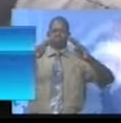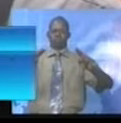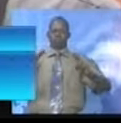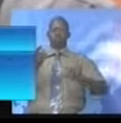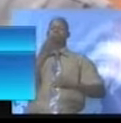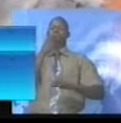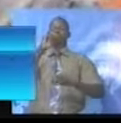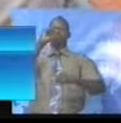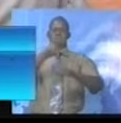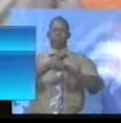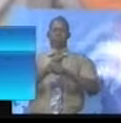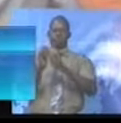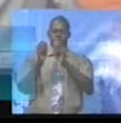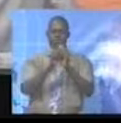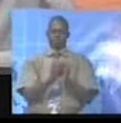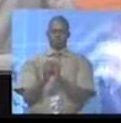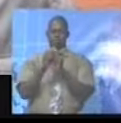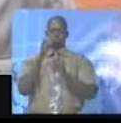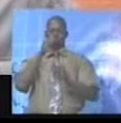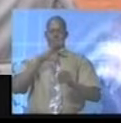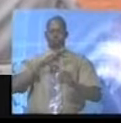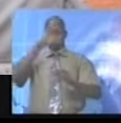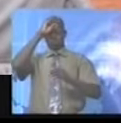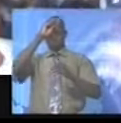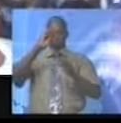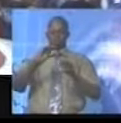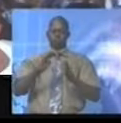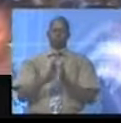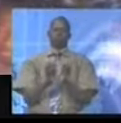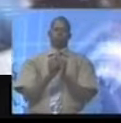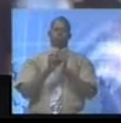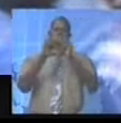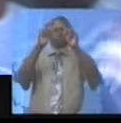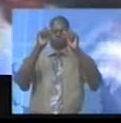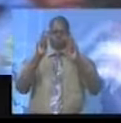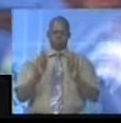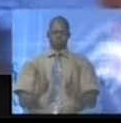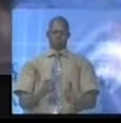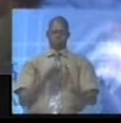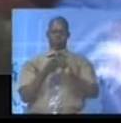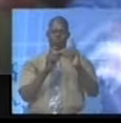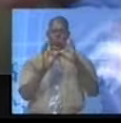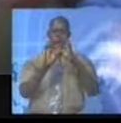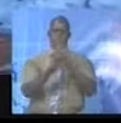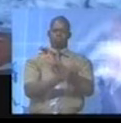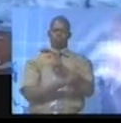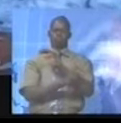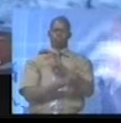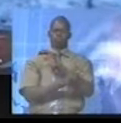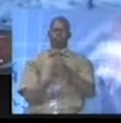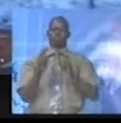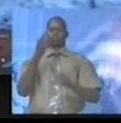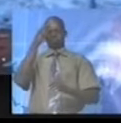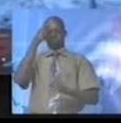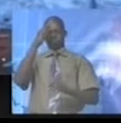doit travailler en synergie avec les fils et les filles de Puitenga, les personnes reçues de Puitenga et de Puitenga notamment, pour